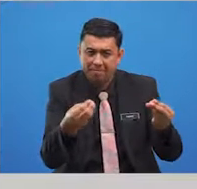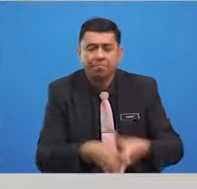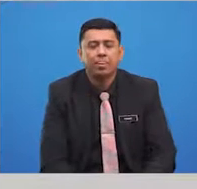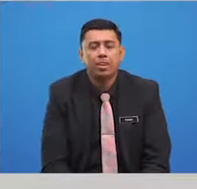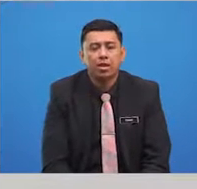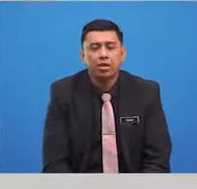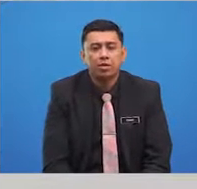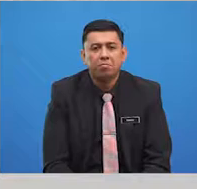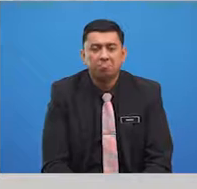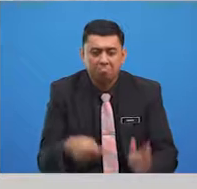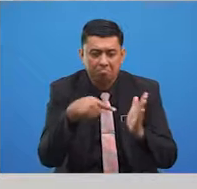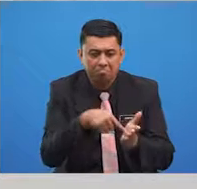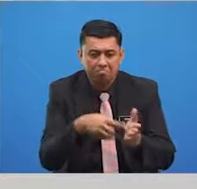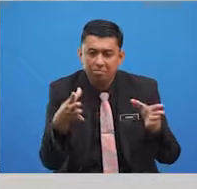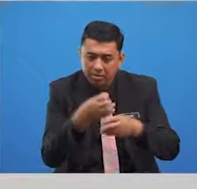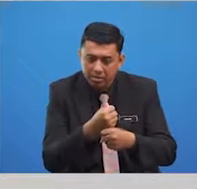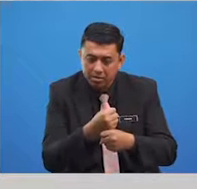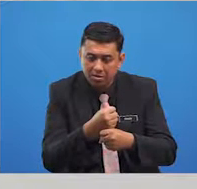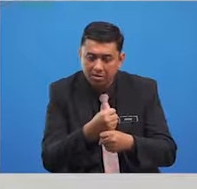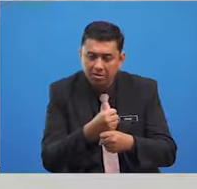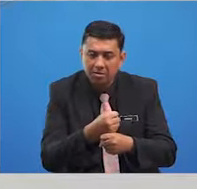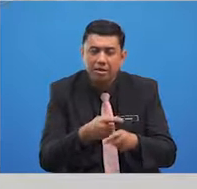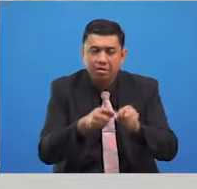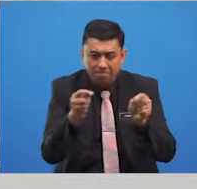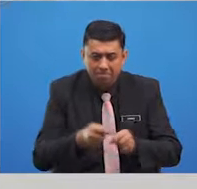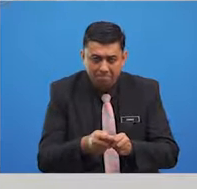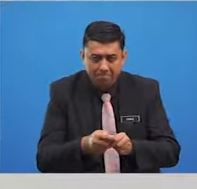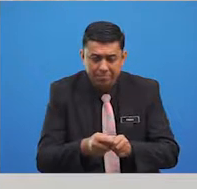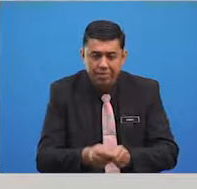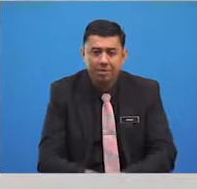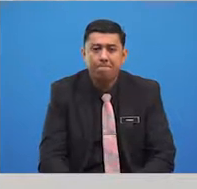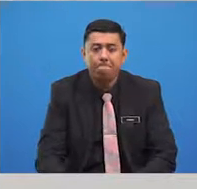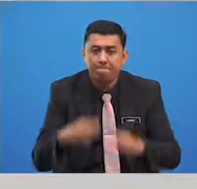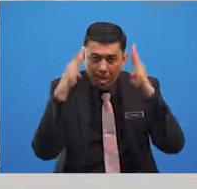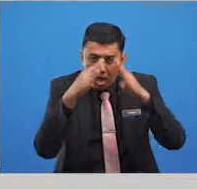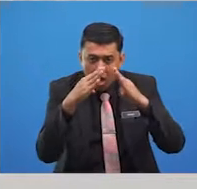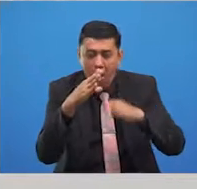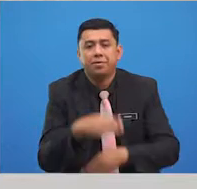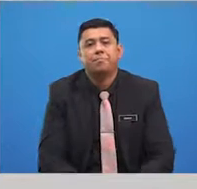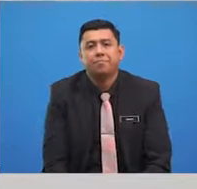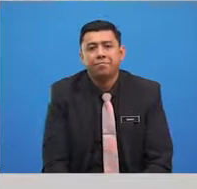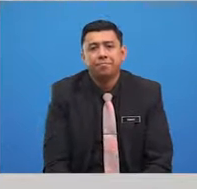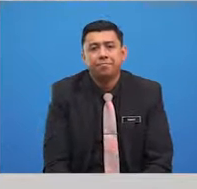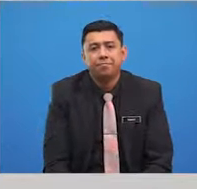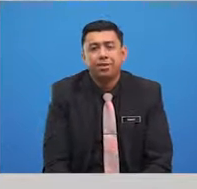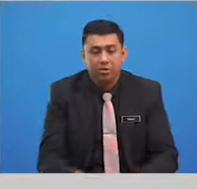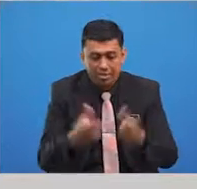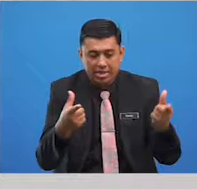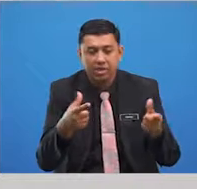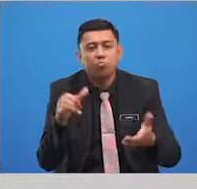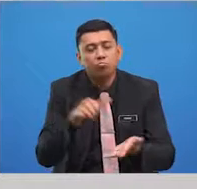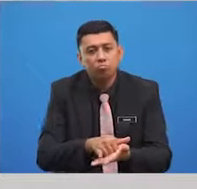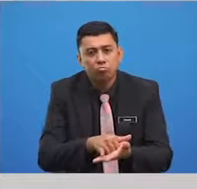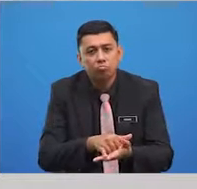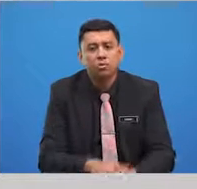Hutan paya air tawar ini terdapat di sekitar Tasik Bera Rompin dan Pekan Pahang. Selain itu,